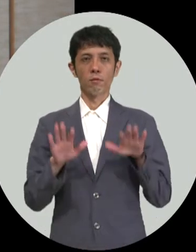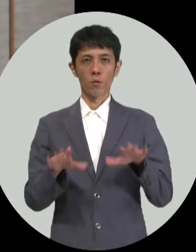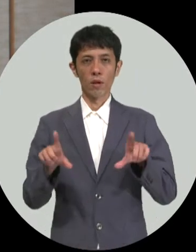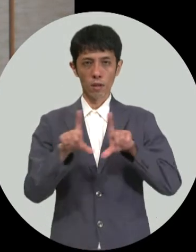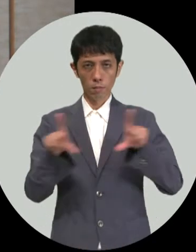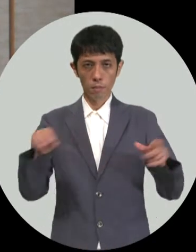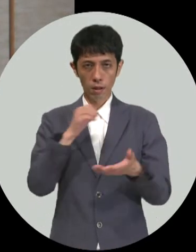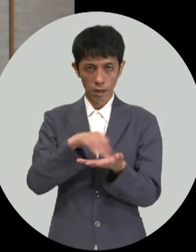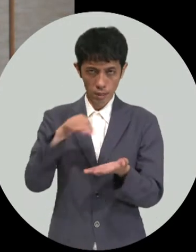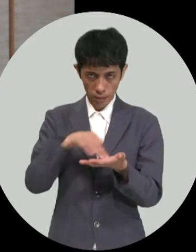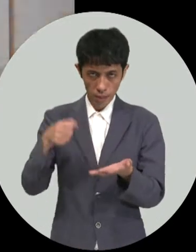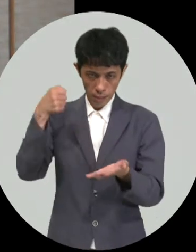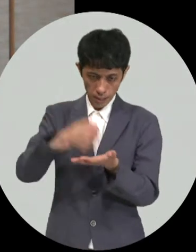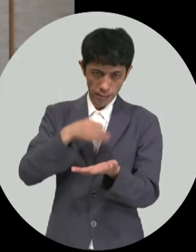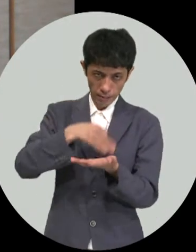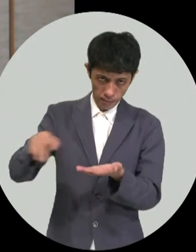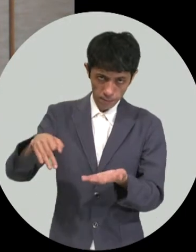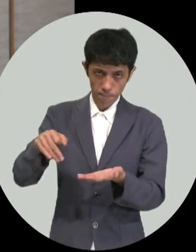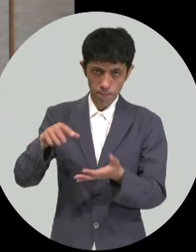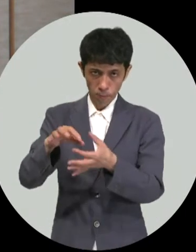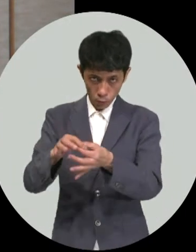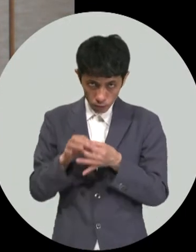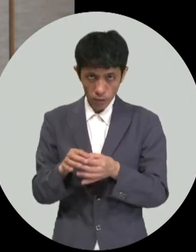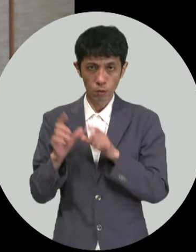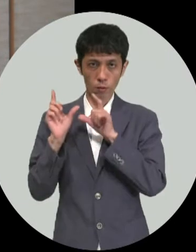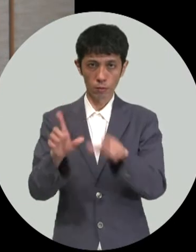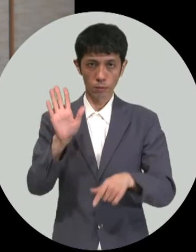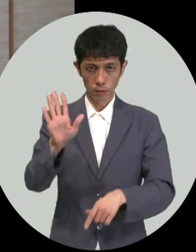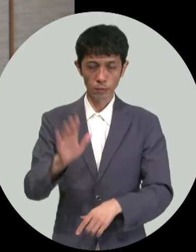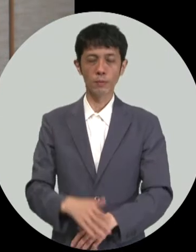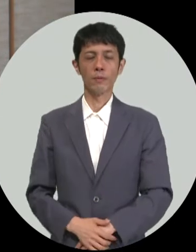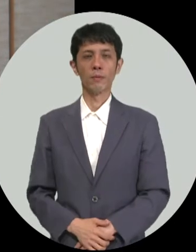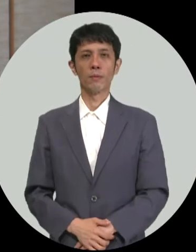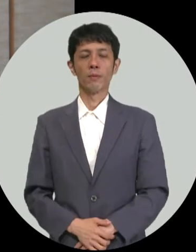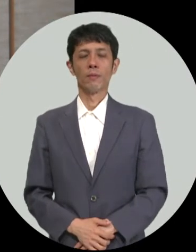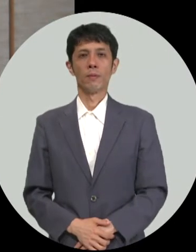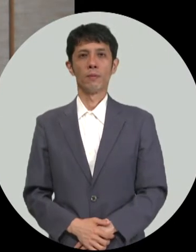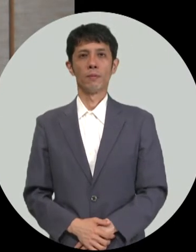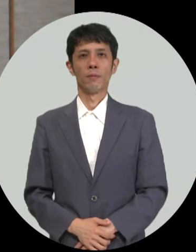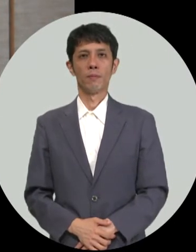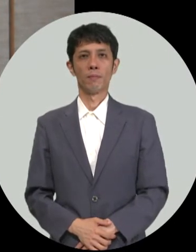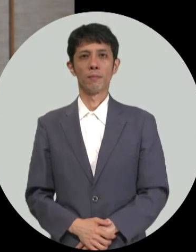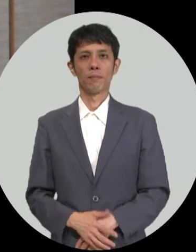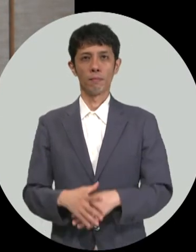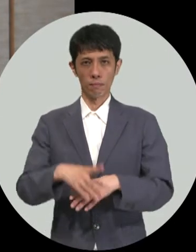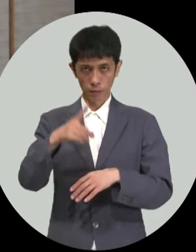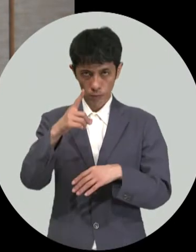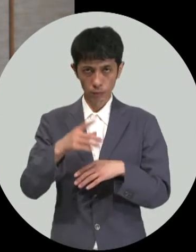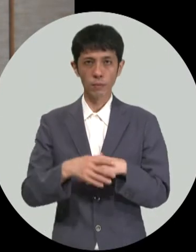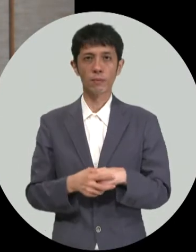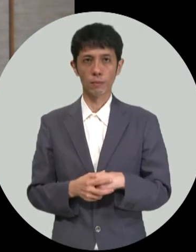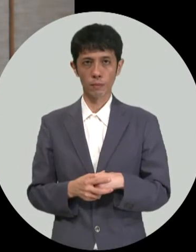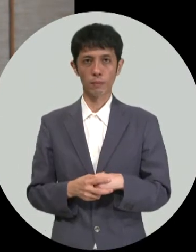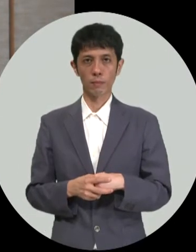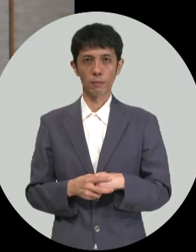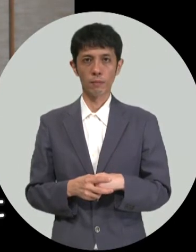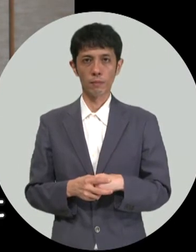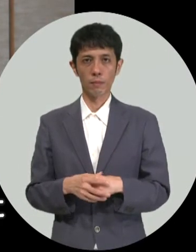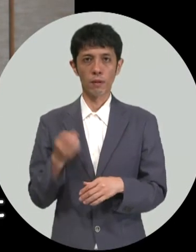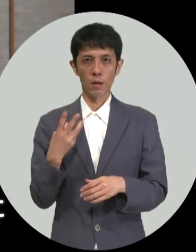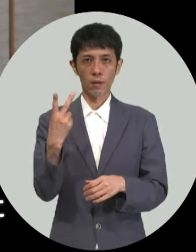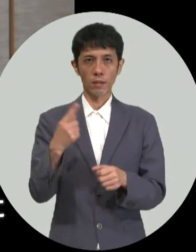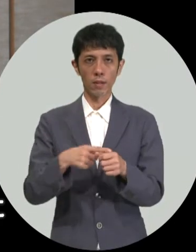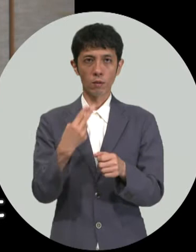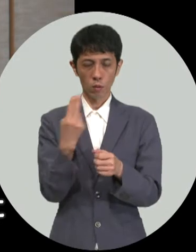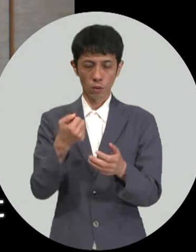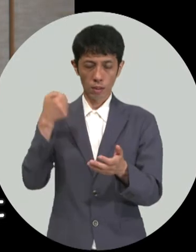般会計決算の概要につきましてご報告を申し上げます。まず1ページご覧いただきますと、令和2年